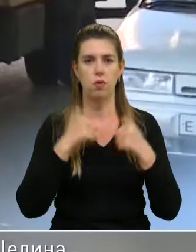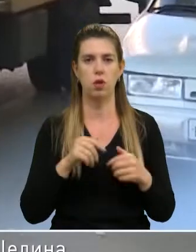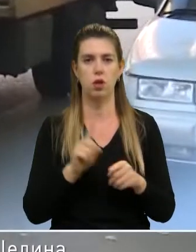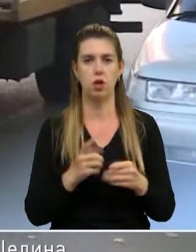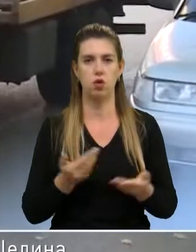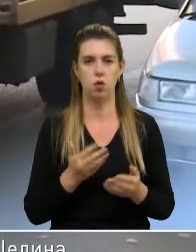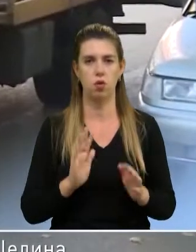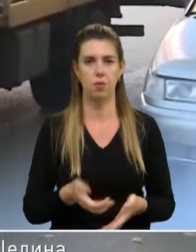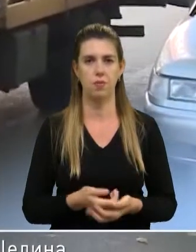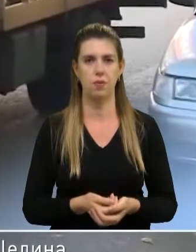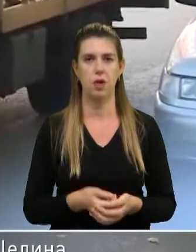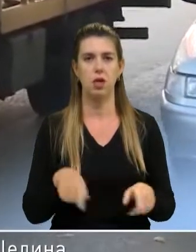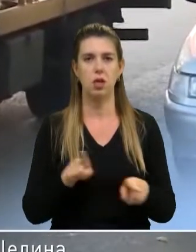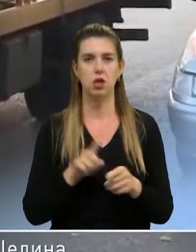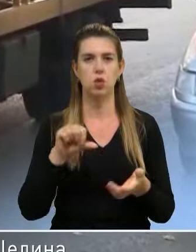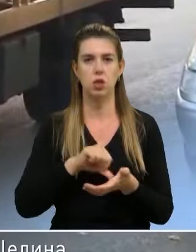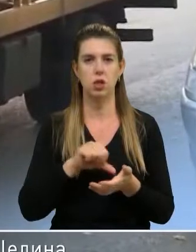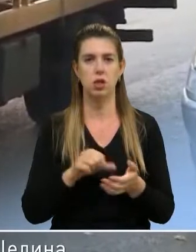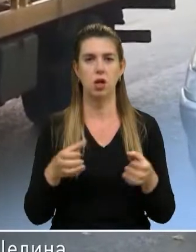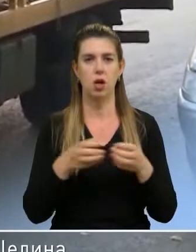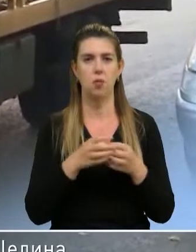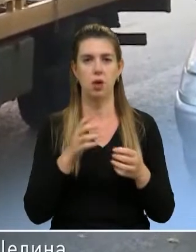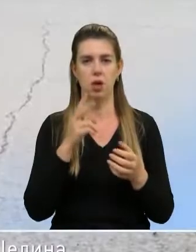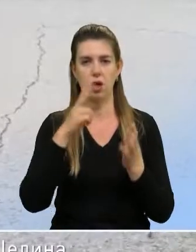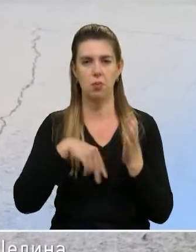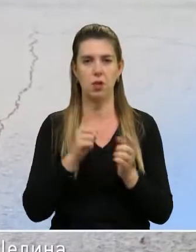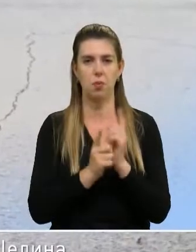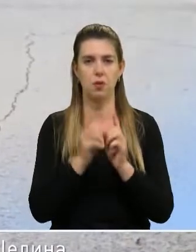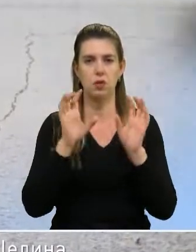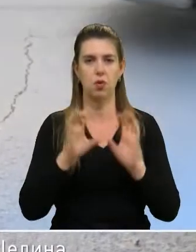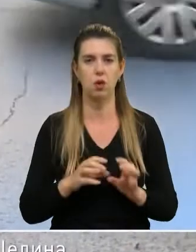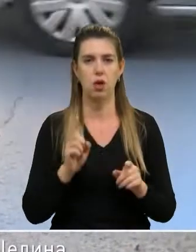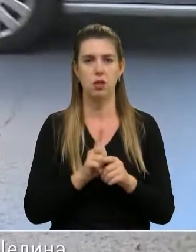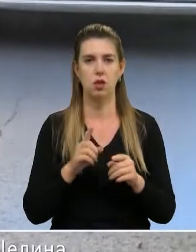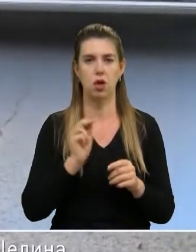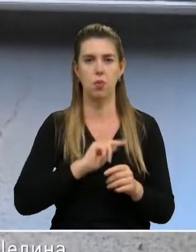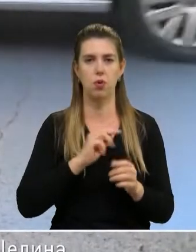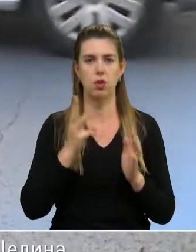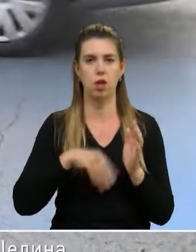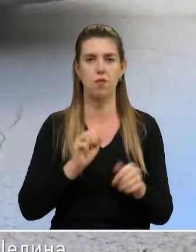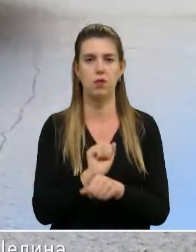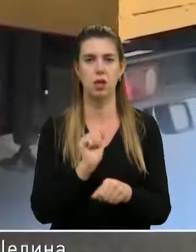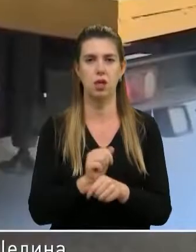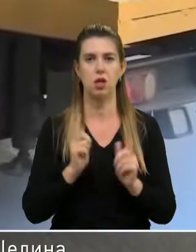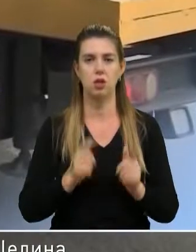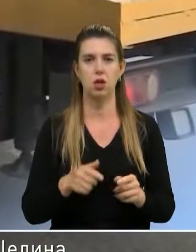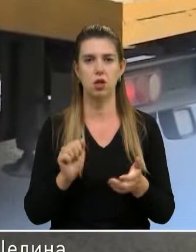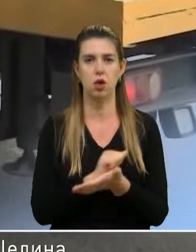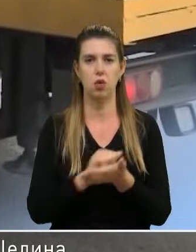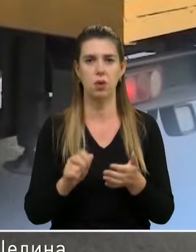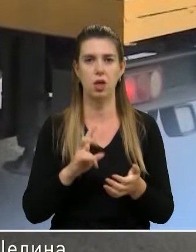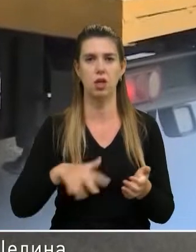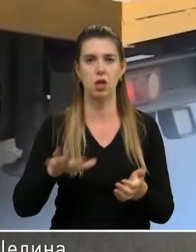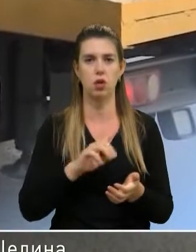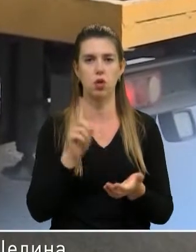жилье. Также участники комитета рассмотрели поправки в закон, регламентирующий работу штрафстоянок. Согласно документу, на